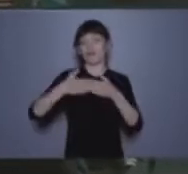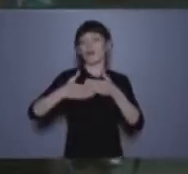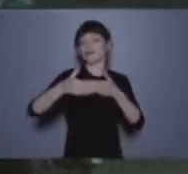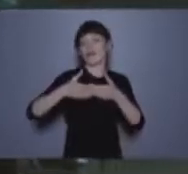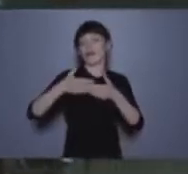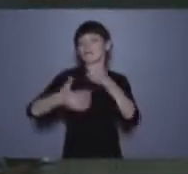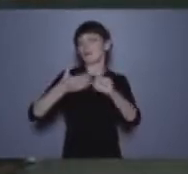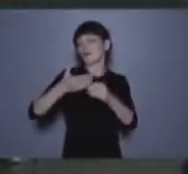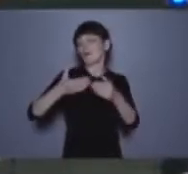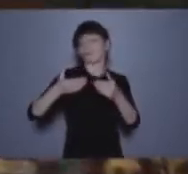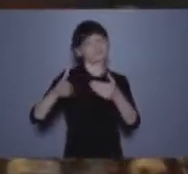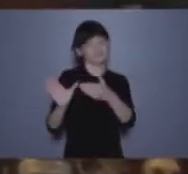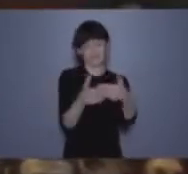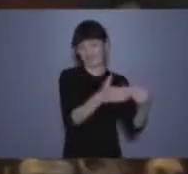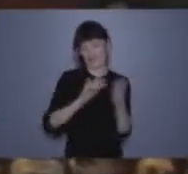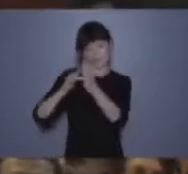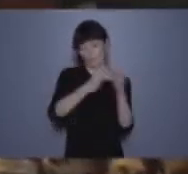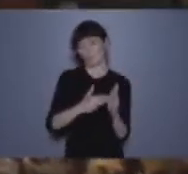il faut